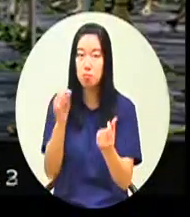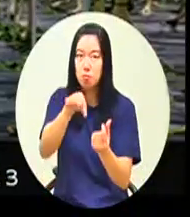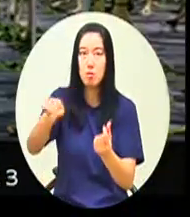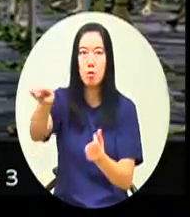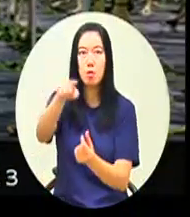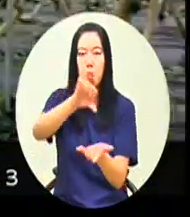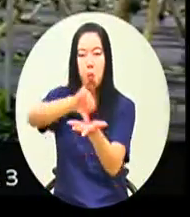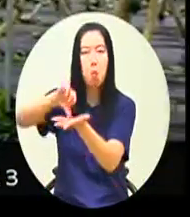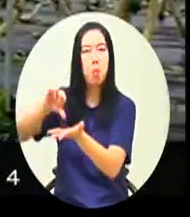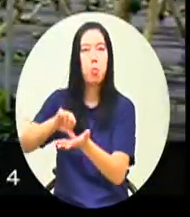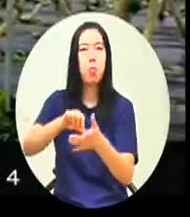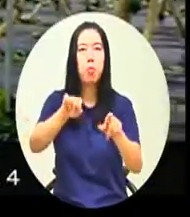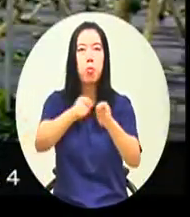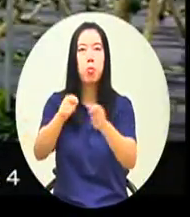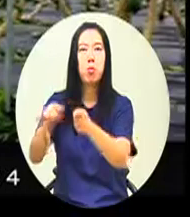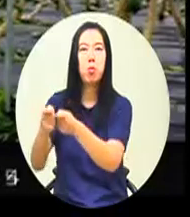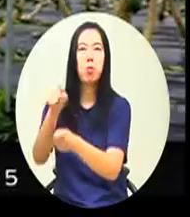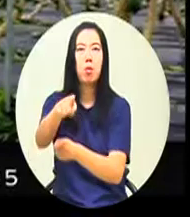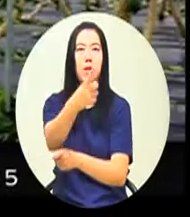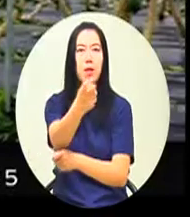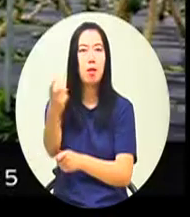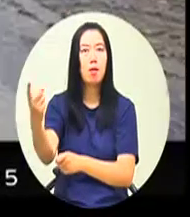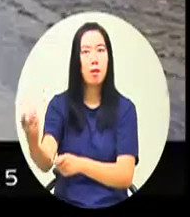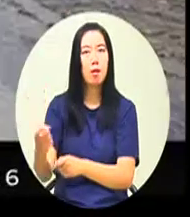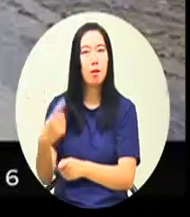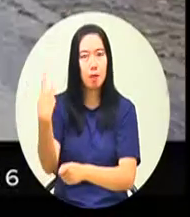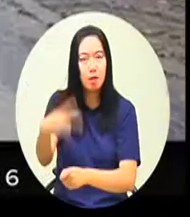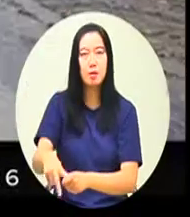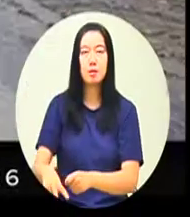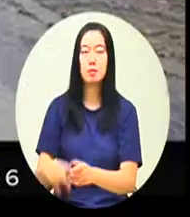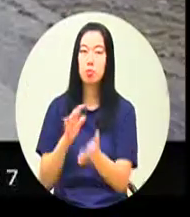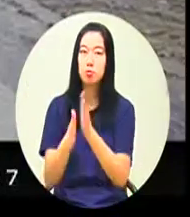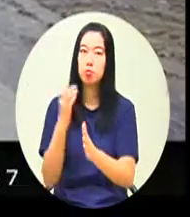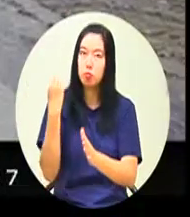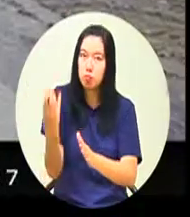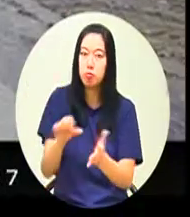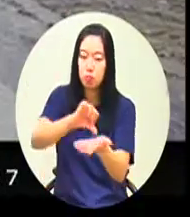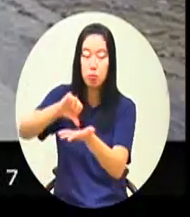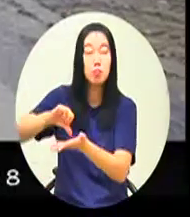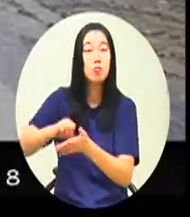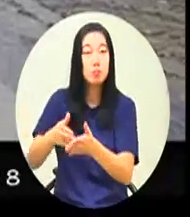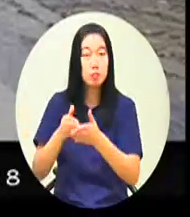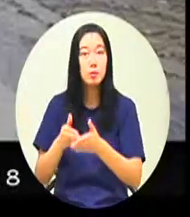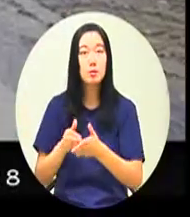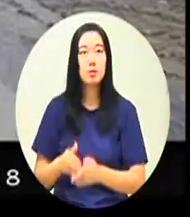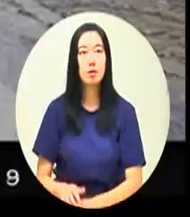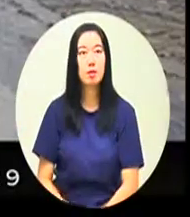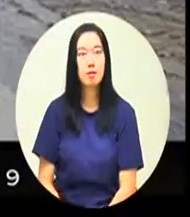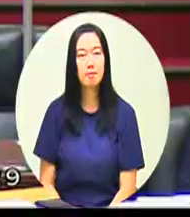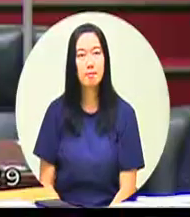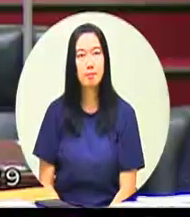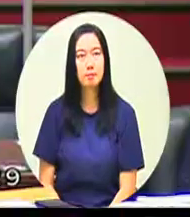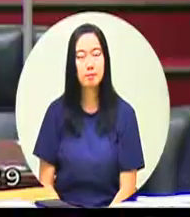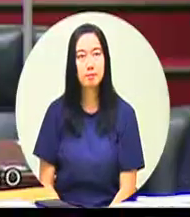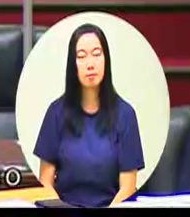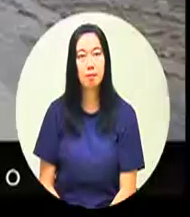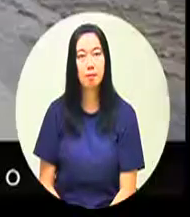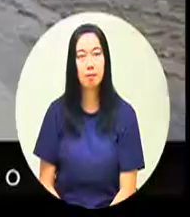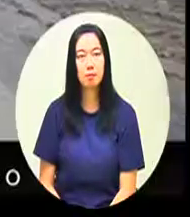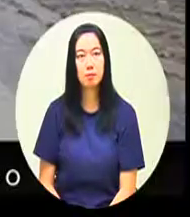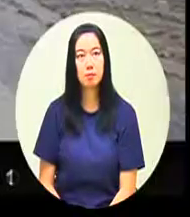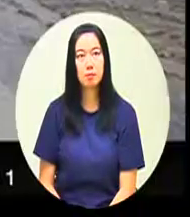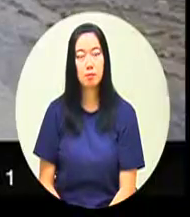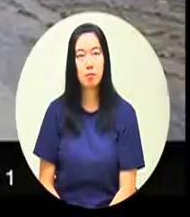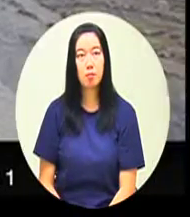行了。好， 所以说他可以再重新复耕，做一个种苗费用，每公顷都有。 局长，你再看一下